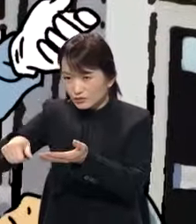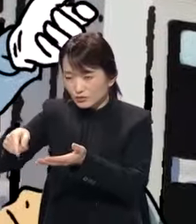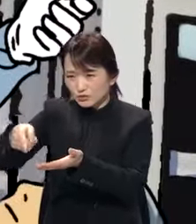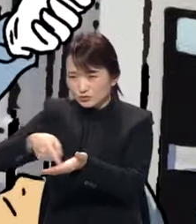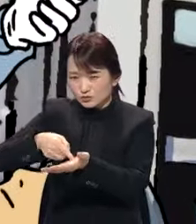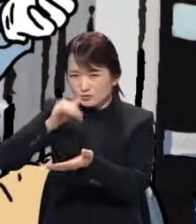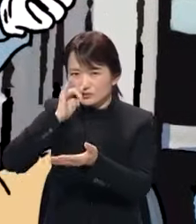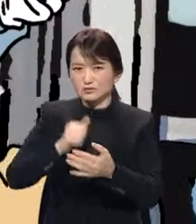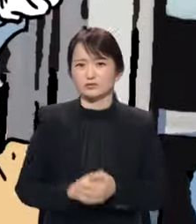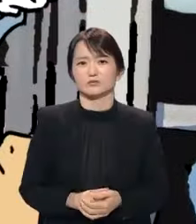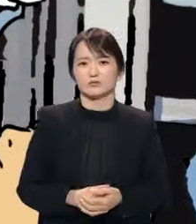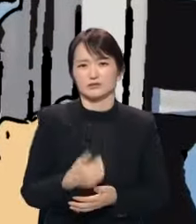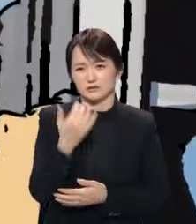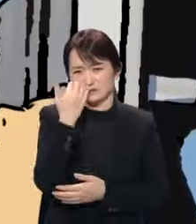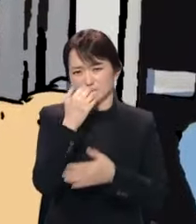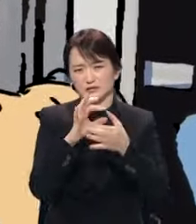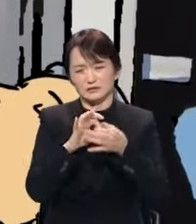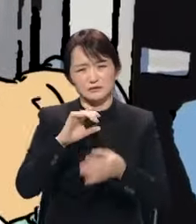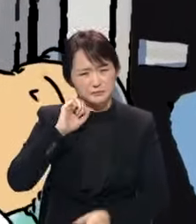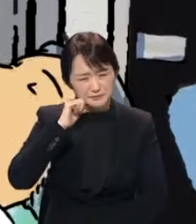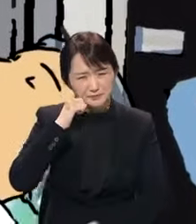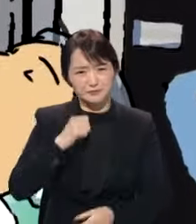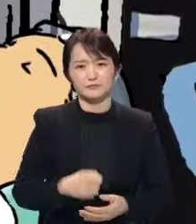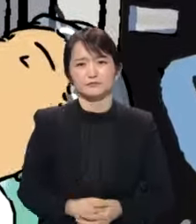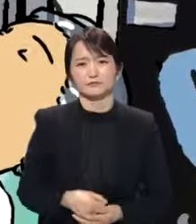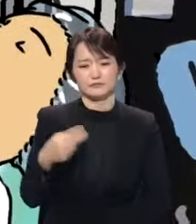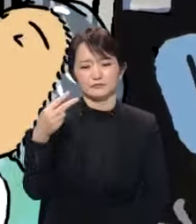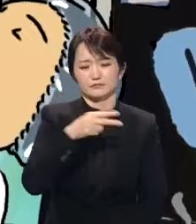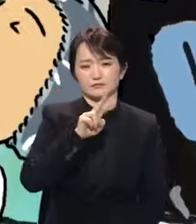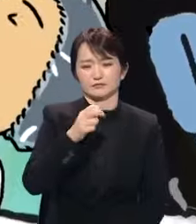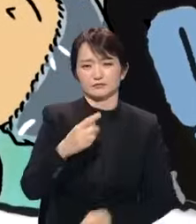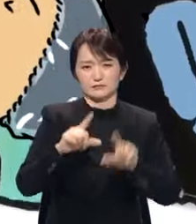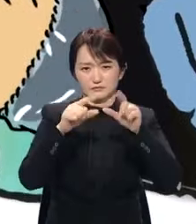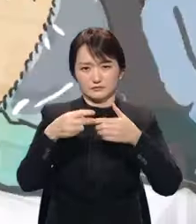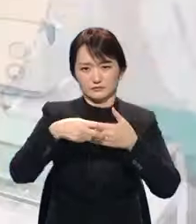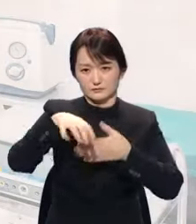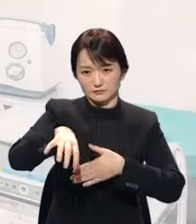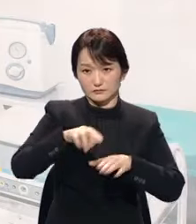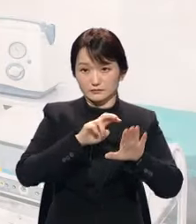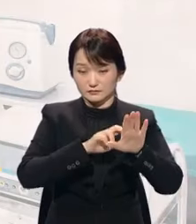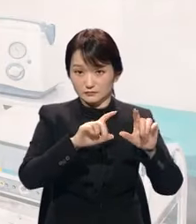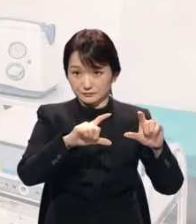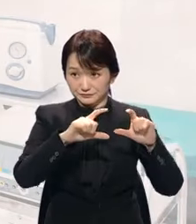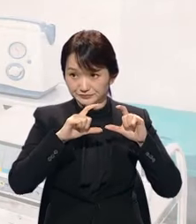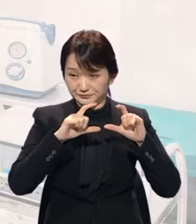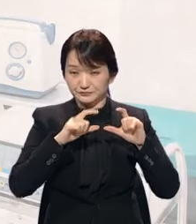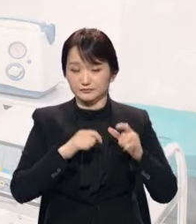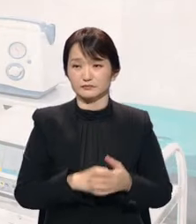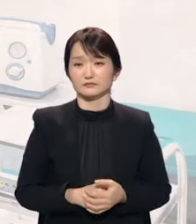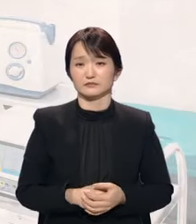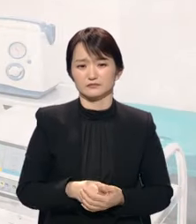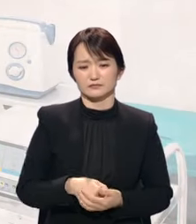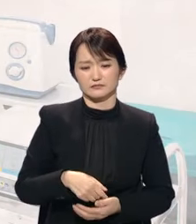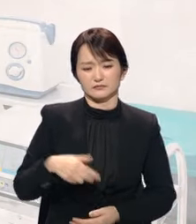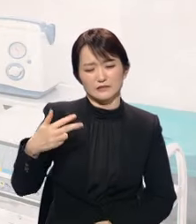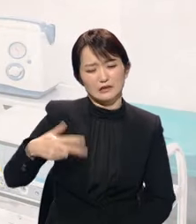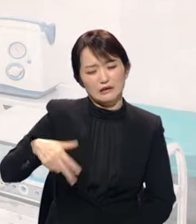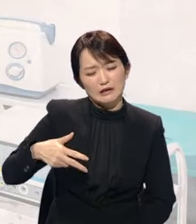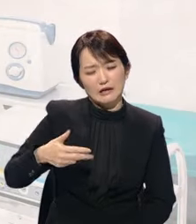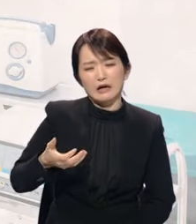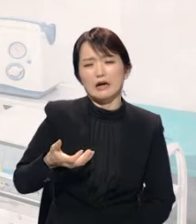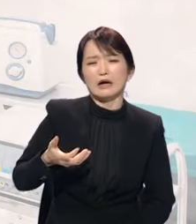또 성생활에서도 어려움을 호소하게 됩니다. 그래서 2022년에 한 병원에서 진단을 받는데 일단 소변 보는데 장애가 예상이